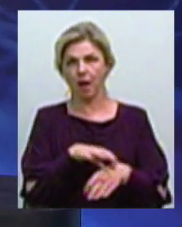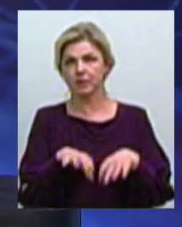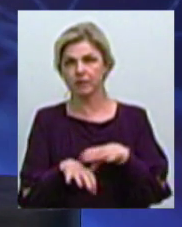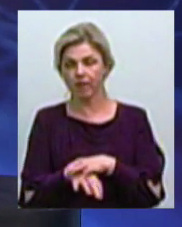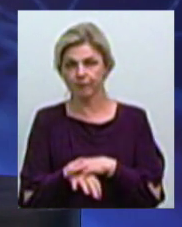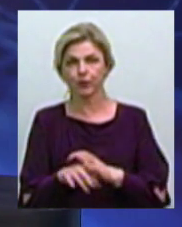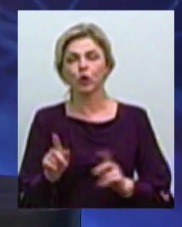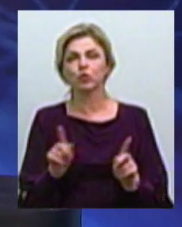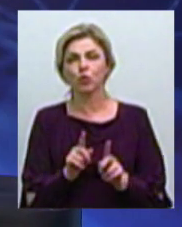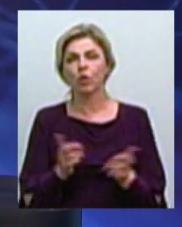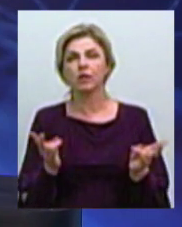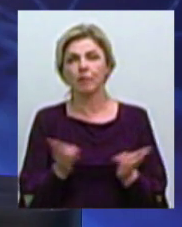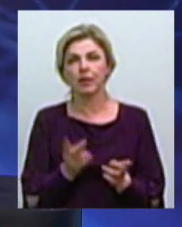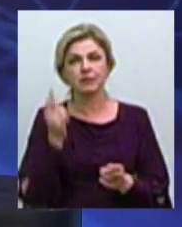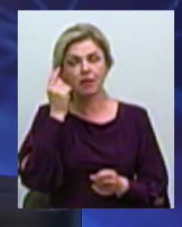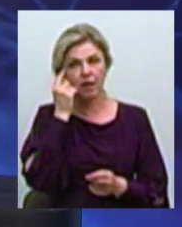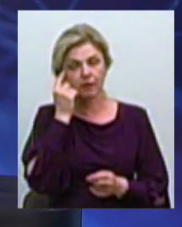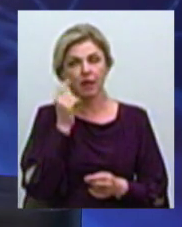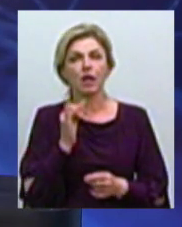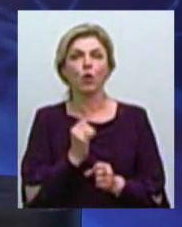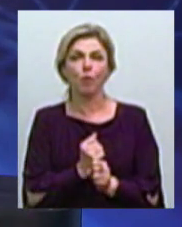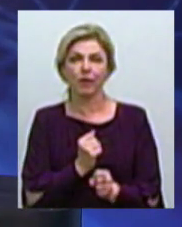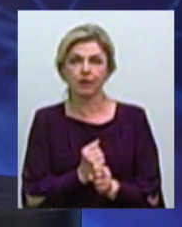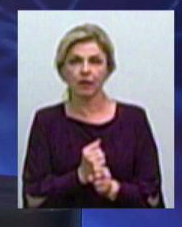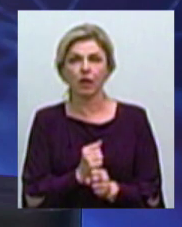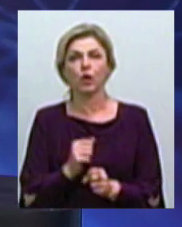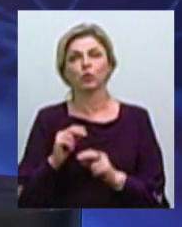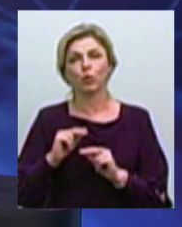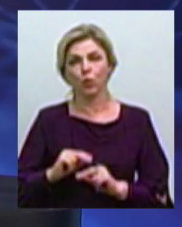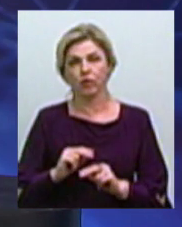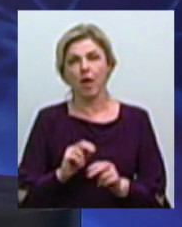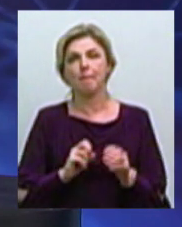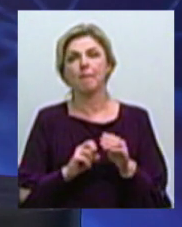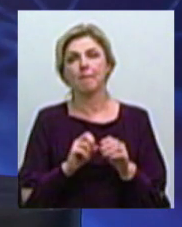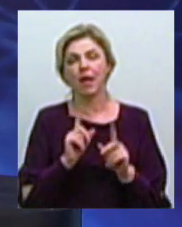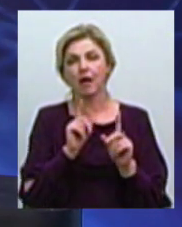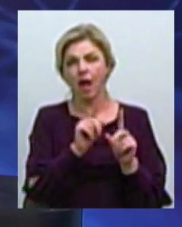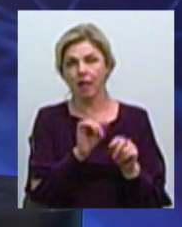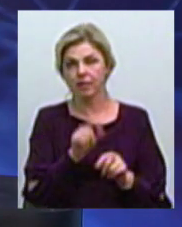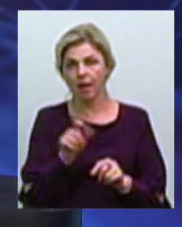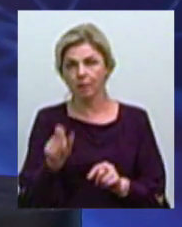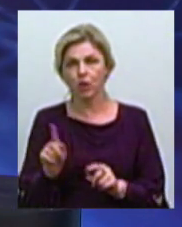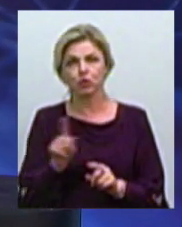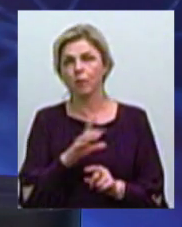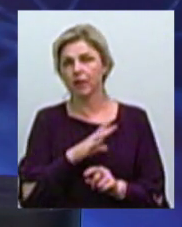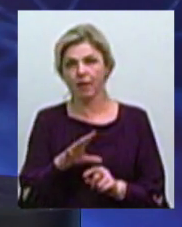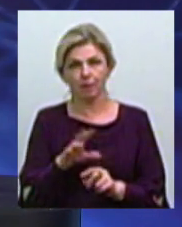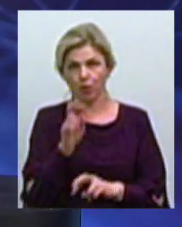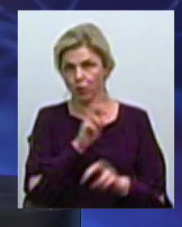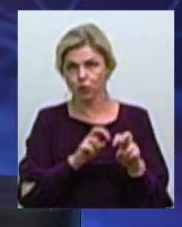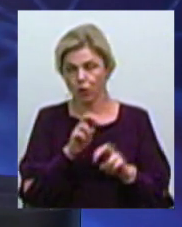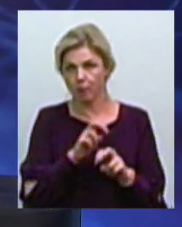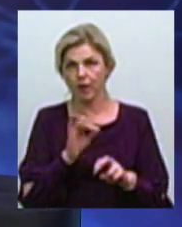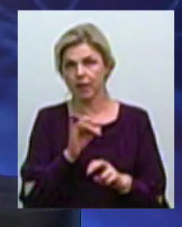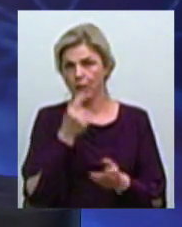Що необхідно знати і робити трудовим мігрантам, аби не бути ошуканими і не потрапити у